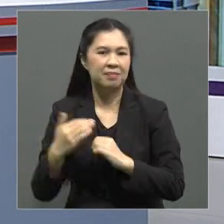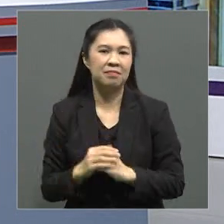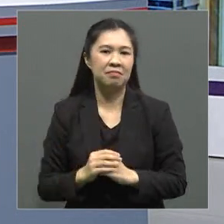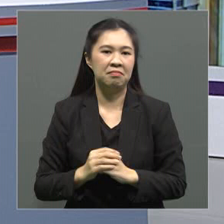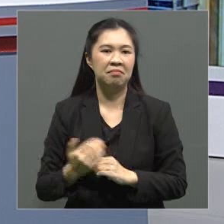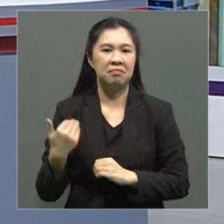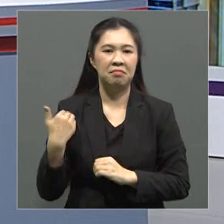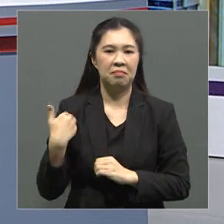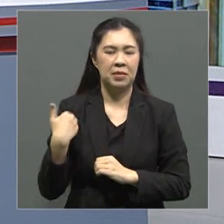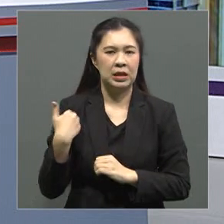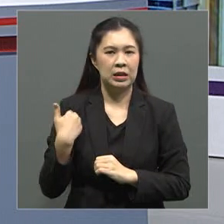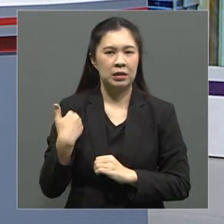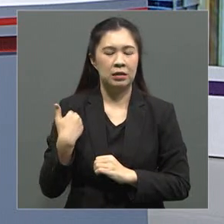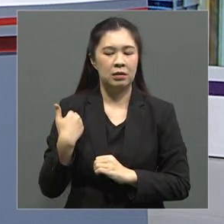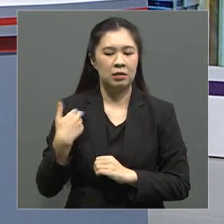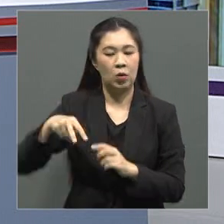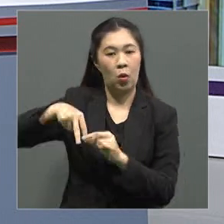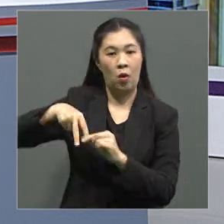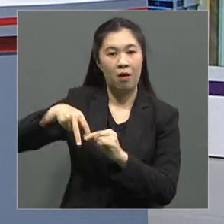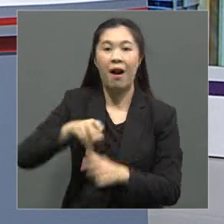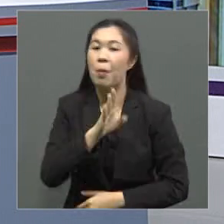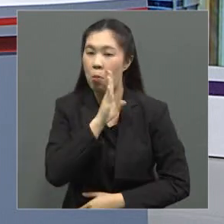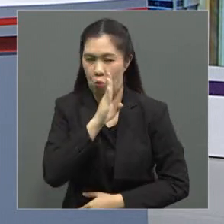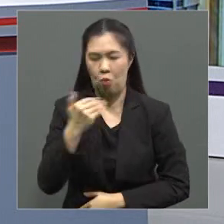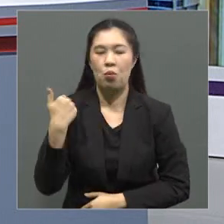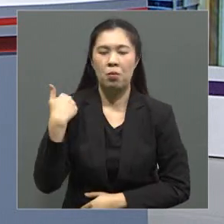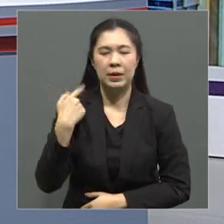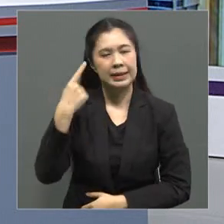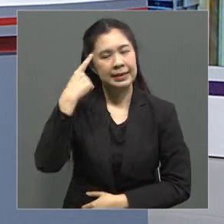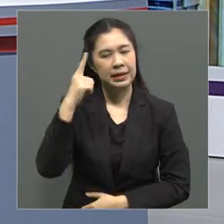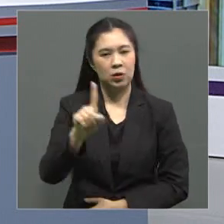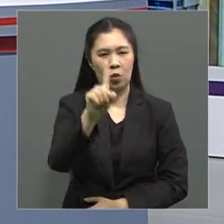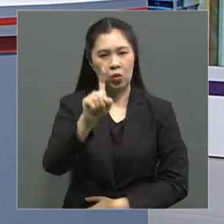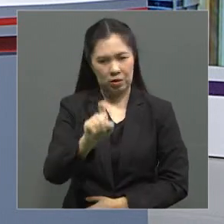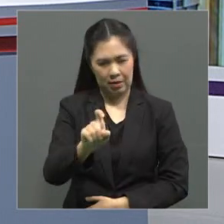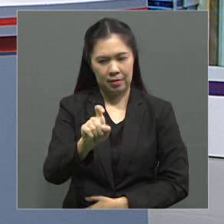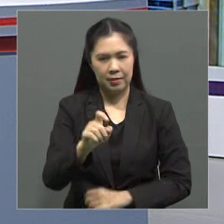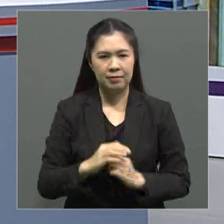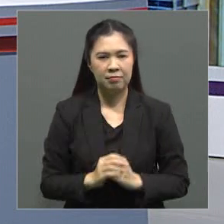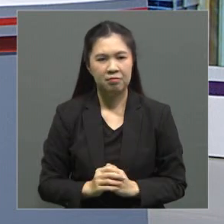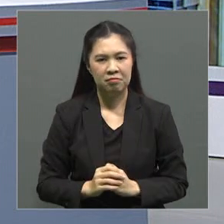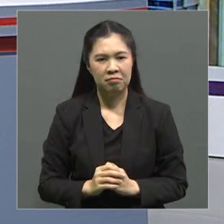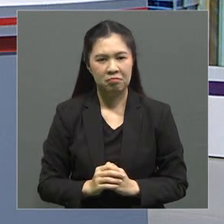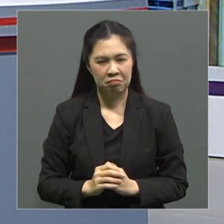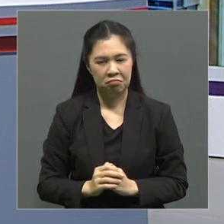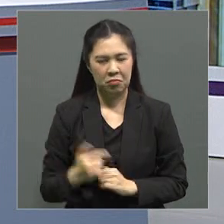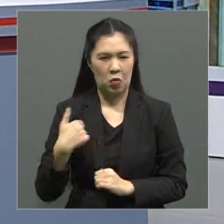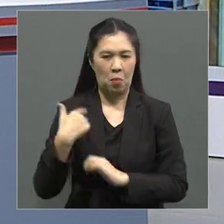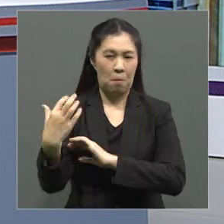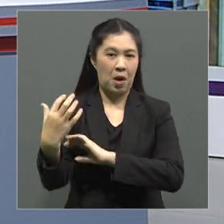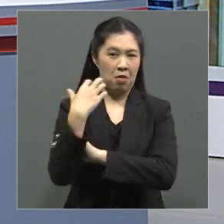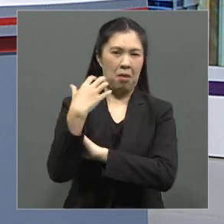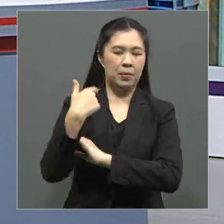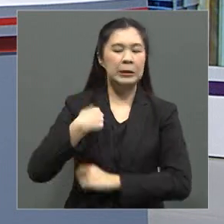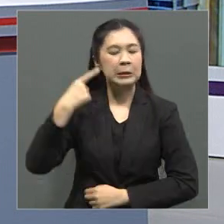เทียมนะฮะเข้ามาสอบปากคำแล้วก็ให้ข้อมูลก็เลยเป็นการตั้งข้อสังเกตอยู่เหมือนกันว่าเป็นการบังคับให้มีการ